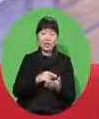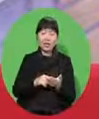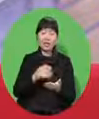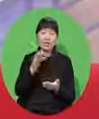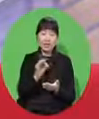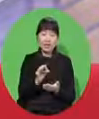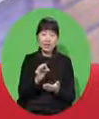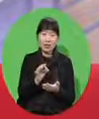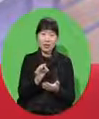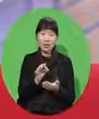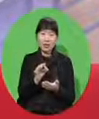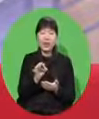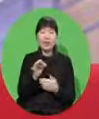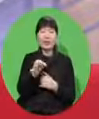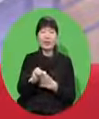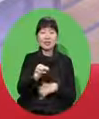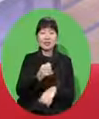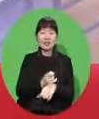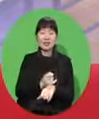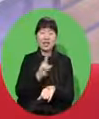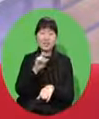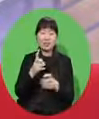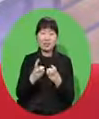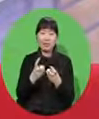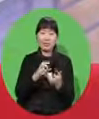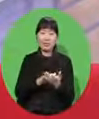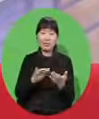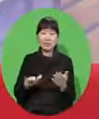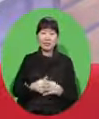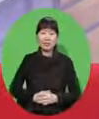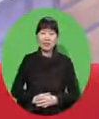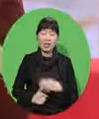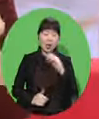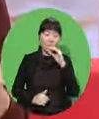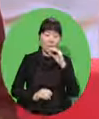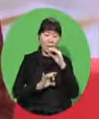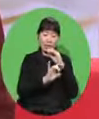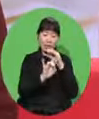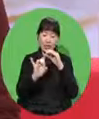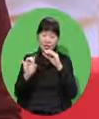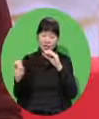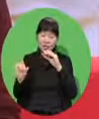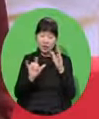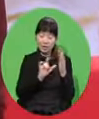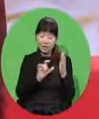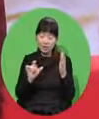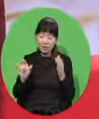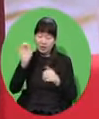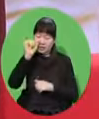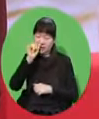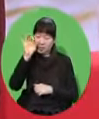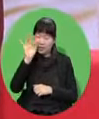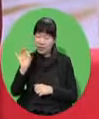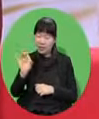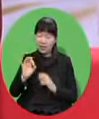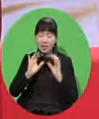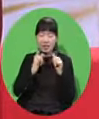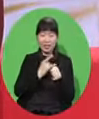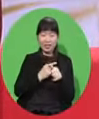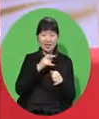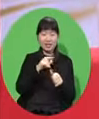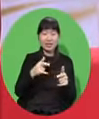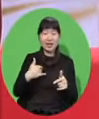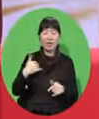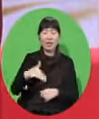그 노동의 대가를 받게 하는 것도 한 가지 방법이 될 수 네. 있어요. 아니 근데 이렇게 봉투 하나씩 이렇게 붙어 있는 네. 거 보니까 저게 애들이 해야 될 게